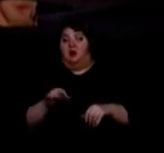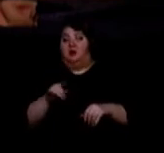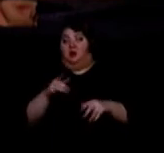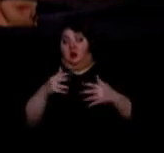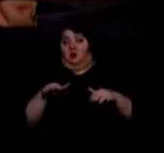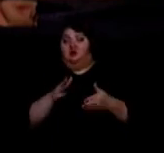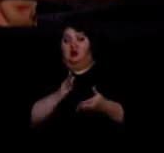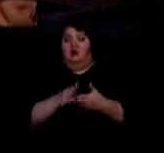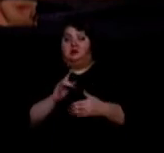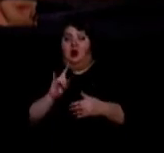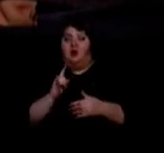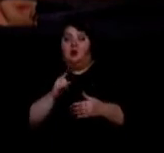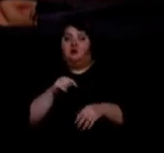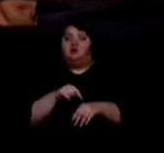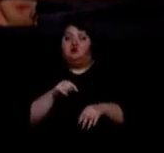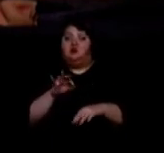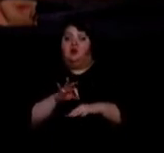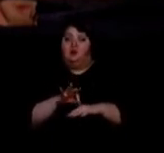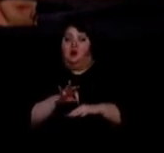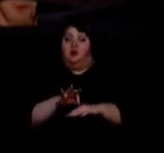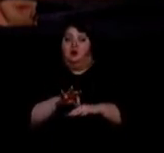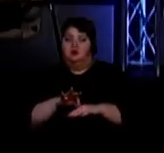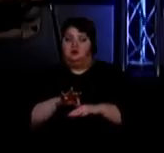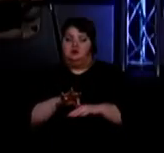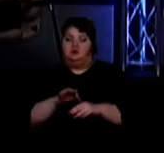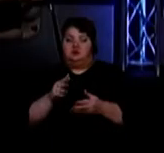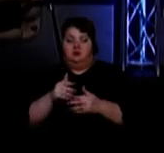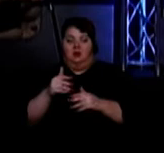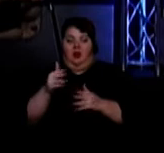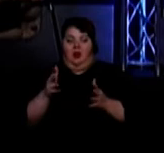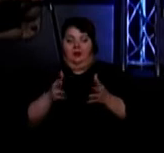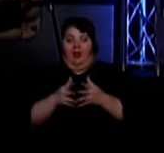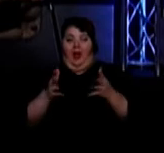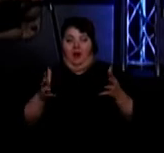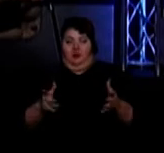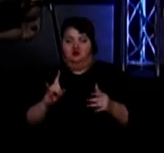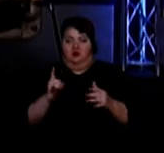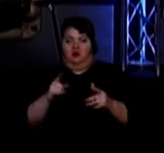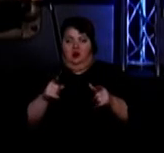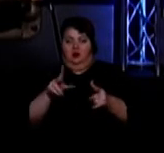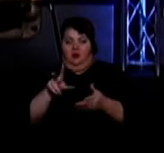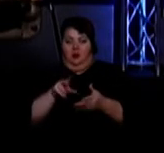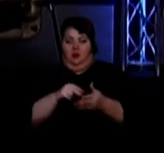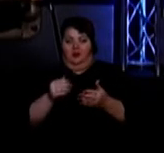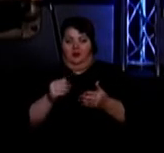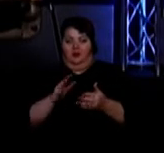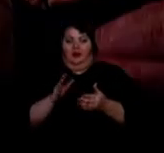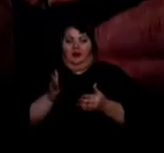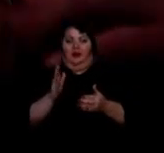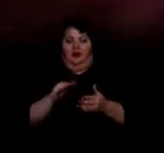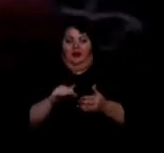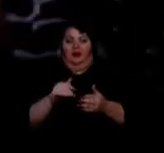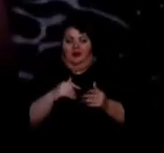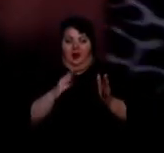уже есть. Ребенок чувствует боль. А наибольшая лялька – это майже точная копия новонародженной дитины? Нет. Давайте вам немножко